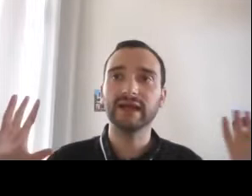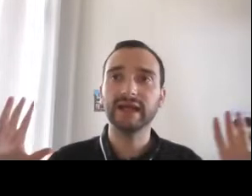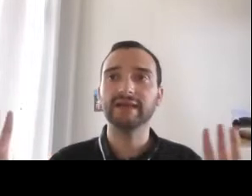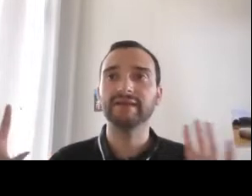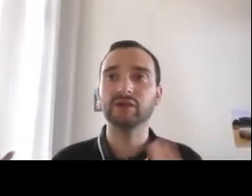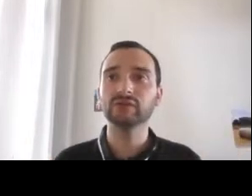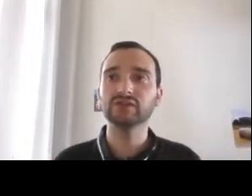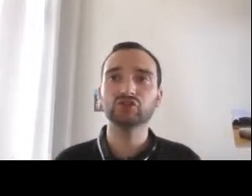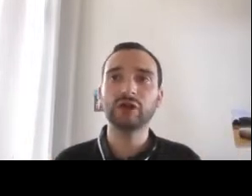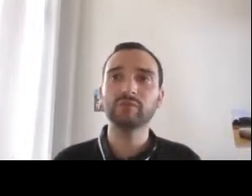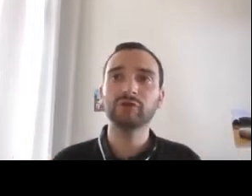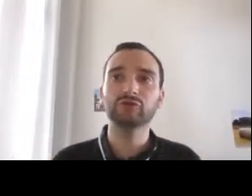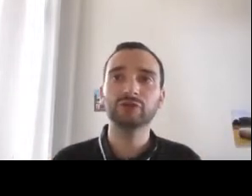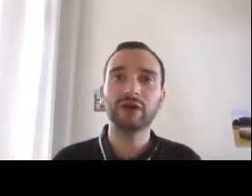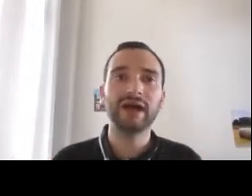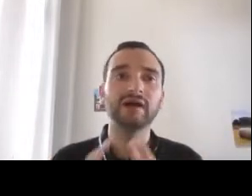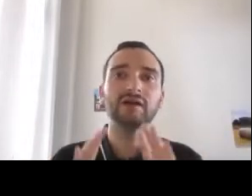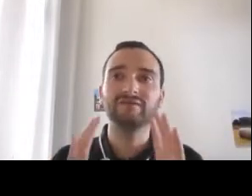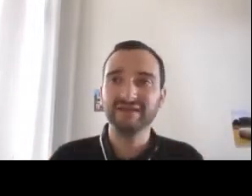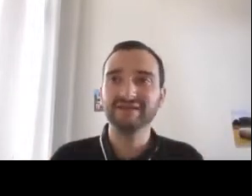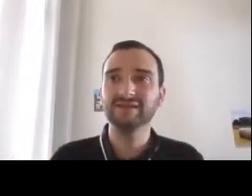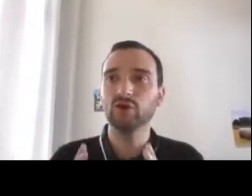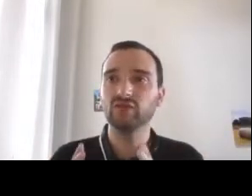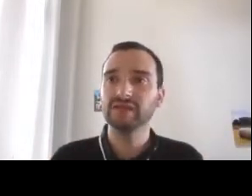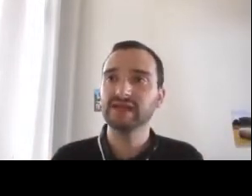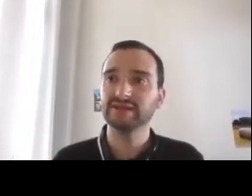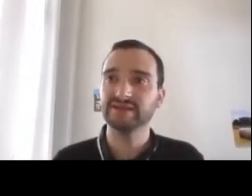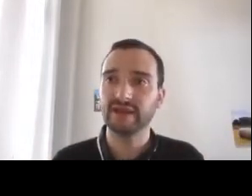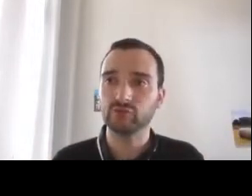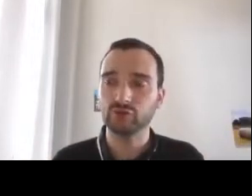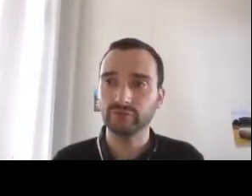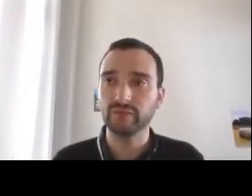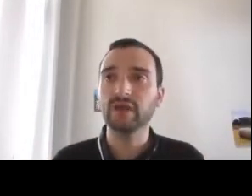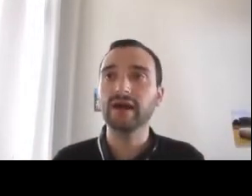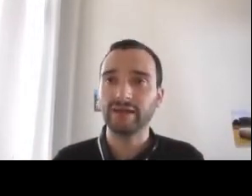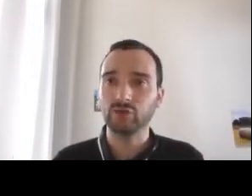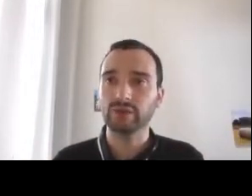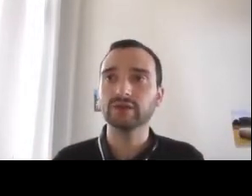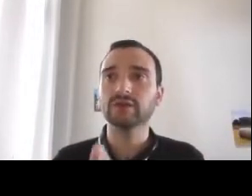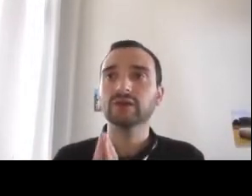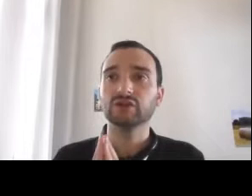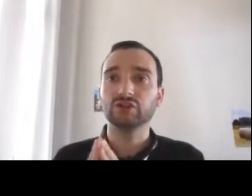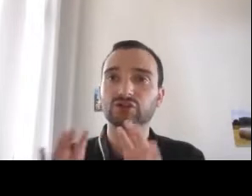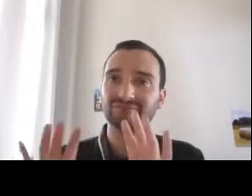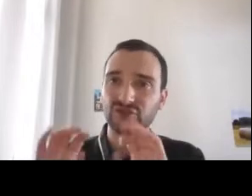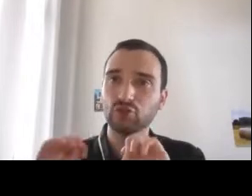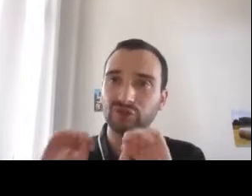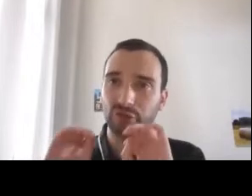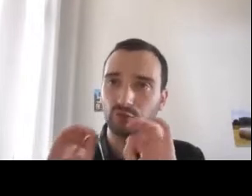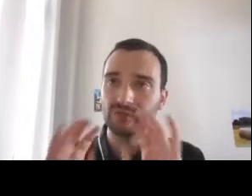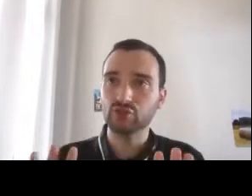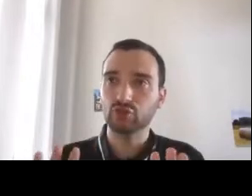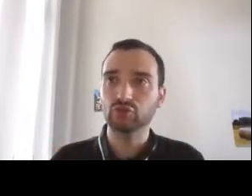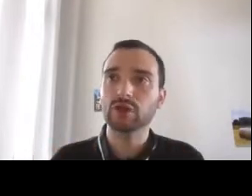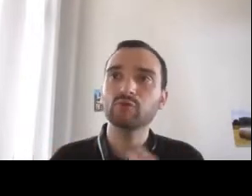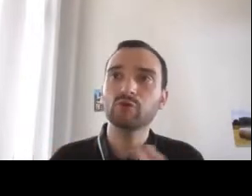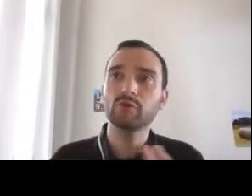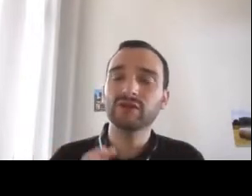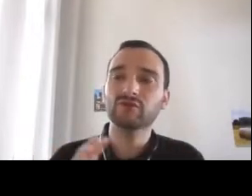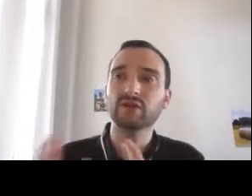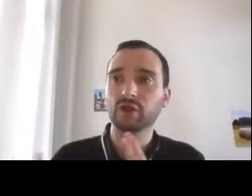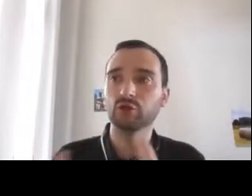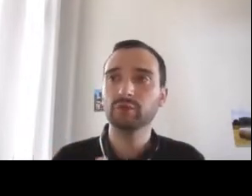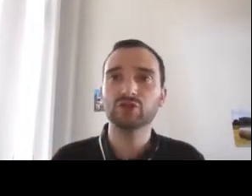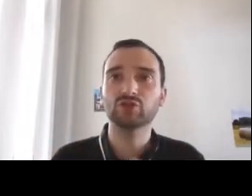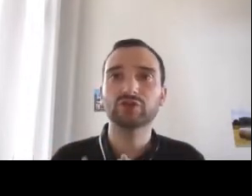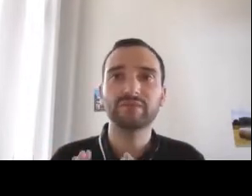europea e nelle ronitos aumentano a 29 miliardi di euro annui solo nel 2018 cioè più